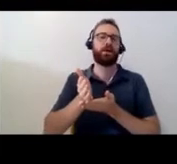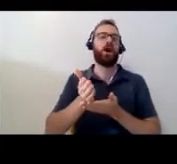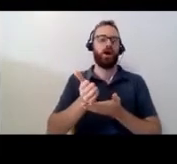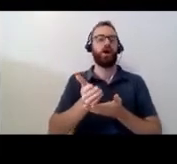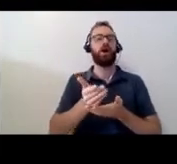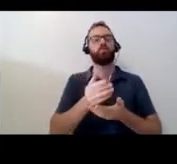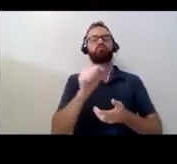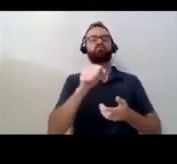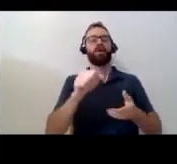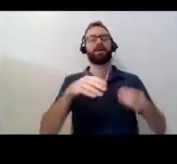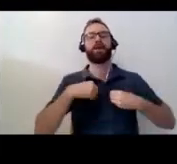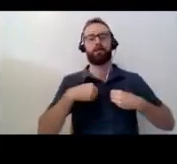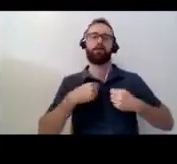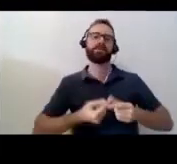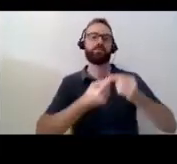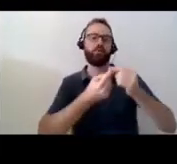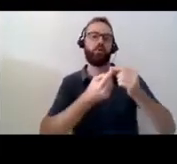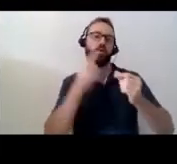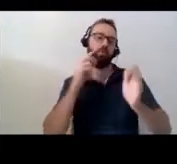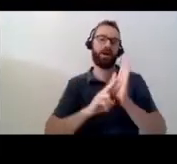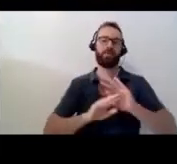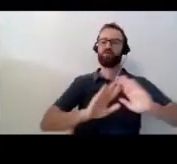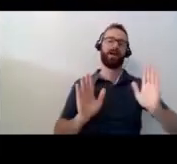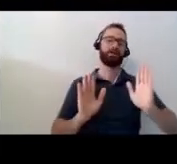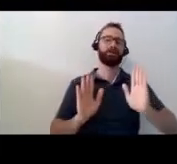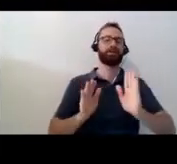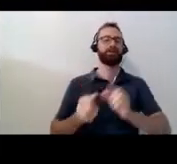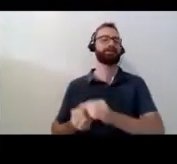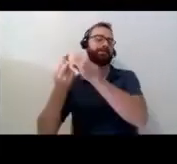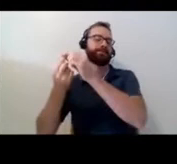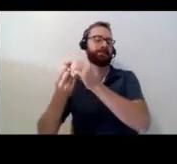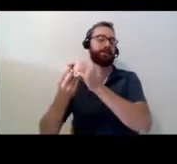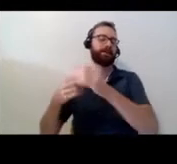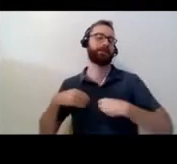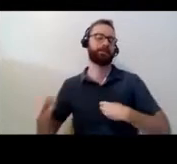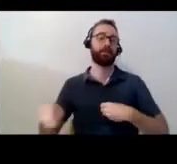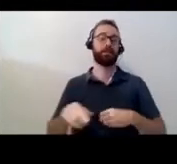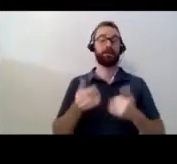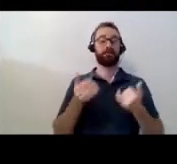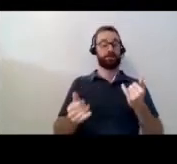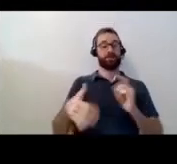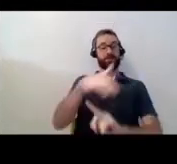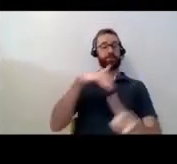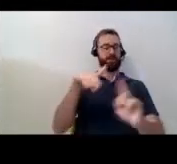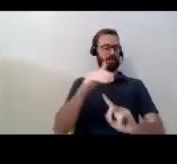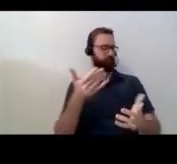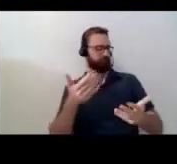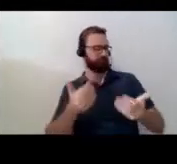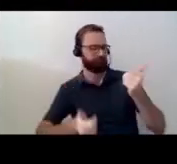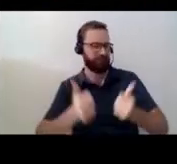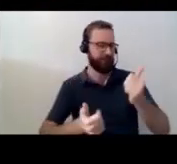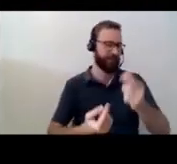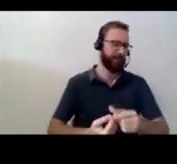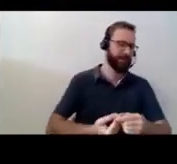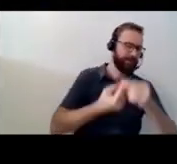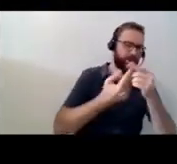exceptions à une règle générale. Donc ici, on est dans une drôle de situation où il n'est pas clair si les exceptions